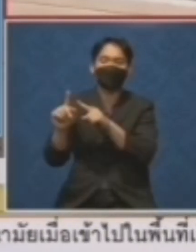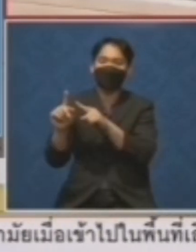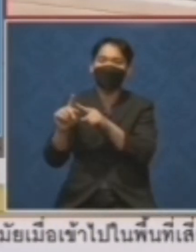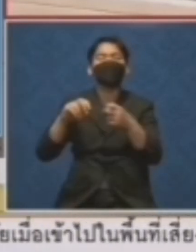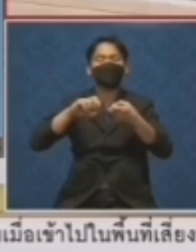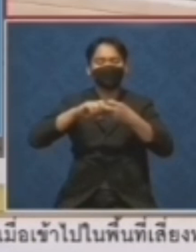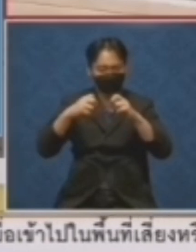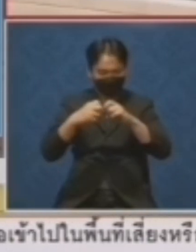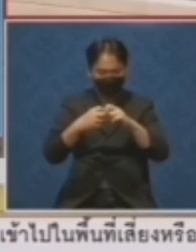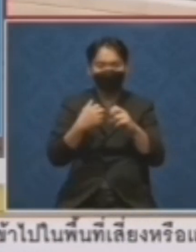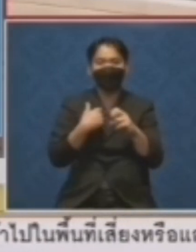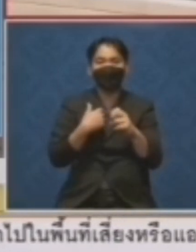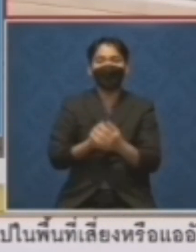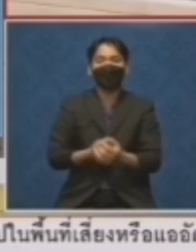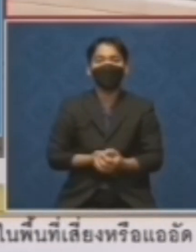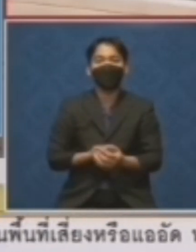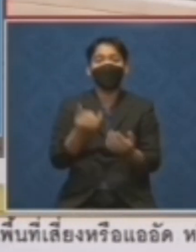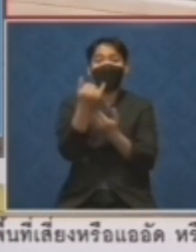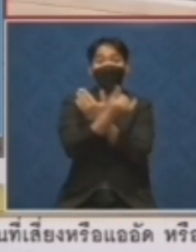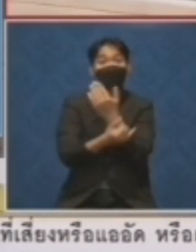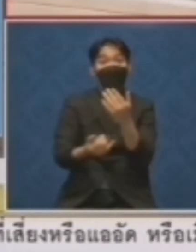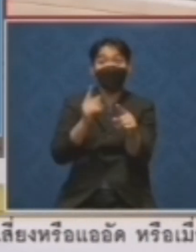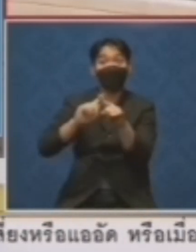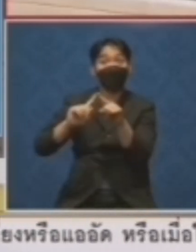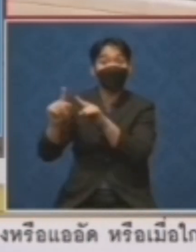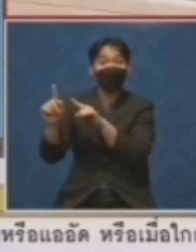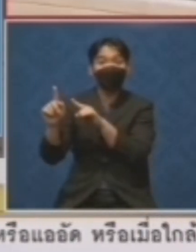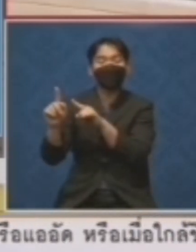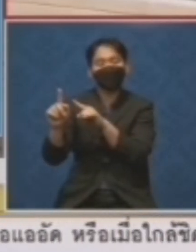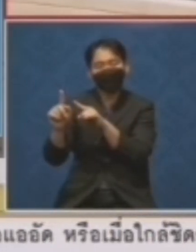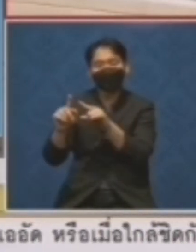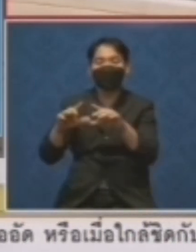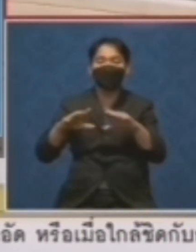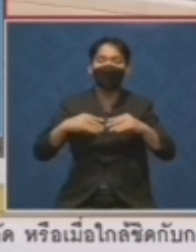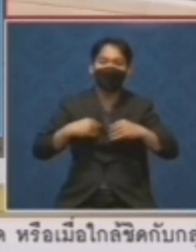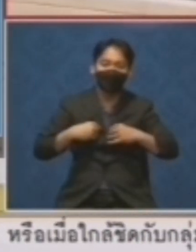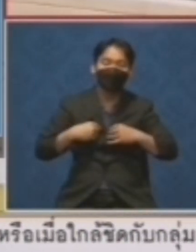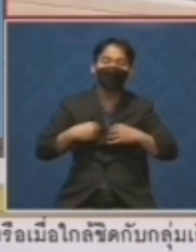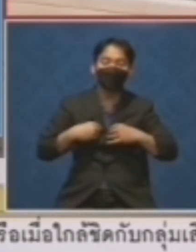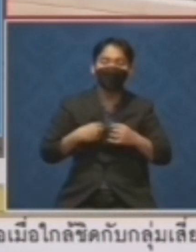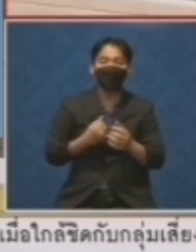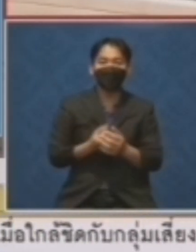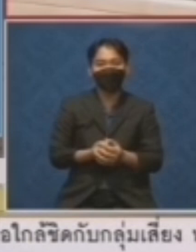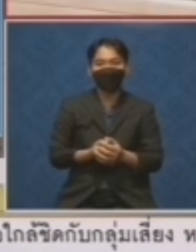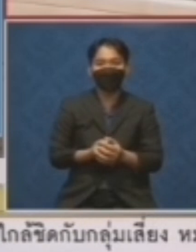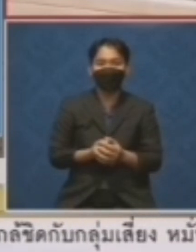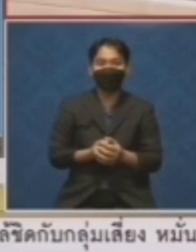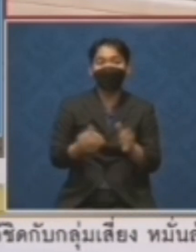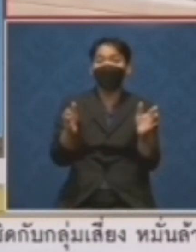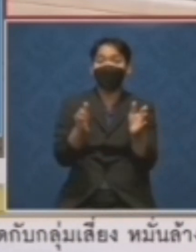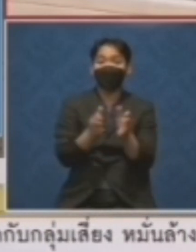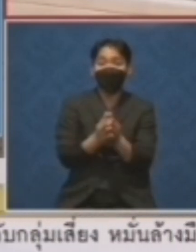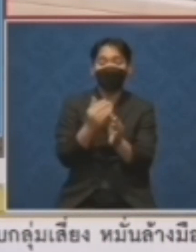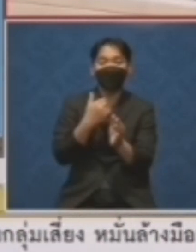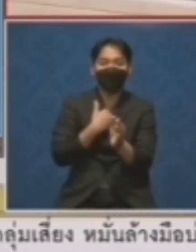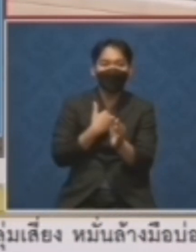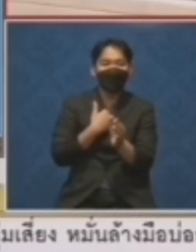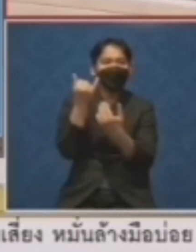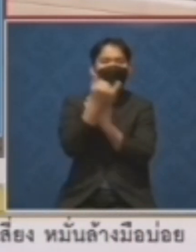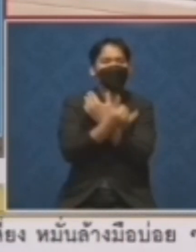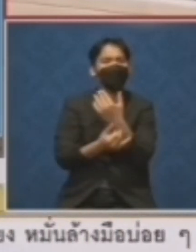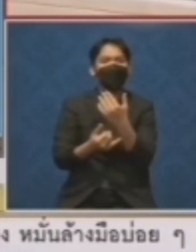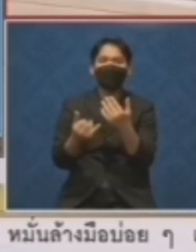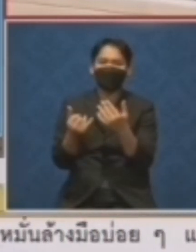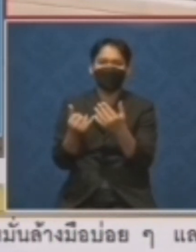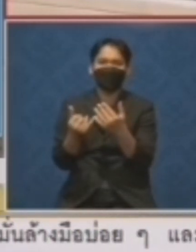ศไม่อาจปฏิเสธผลกระทบนี้เกิดขึ้นได้ประเทศต่างๆรวมทั้งประเทศในภูมิภาคเองก็ต้องมีการปรับ